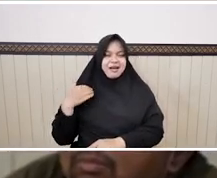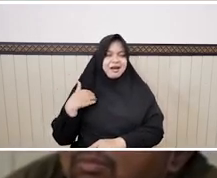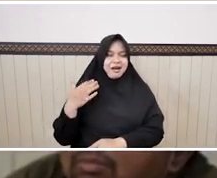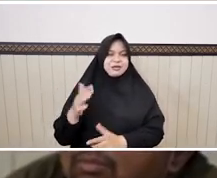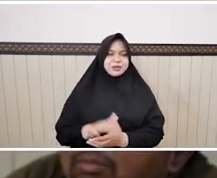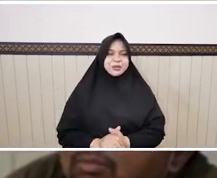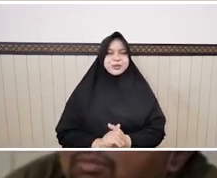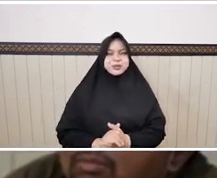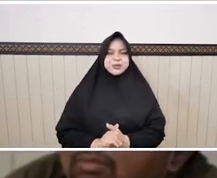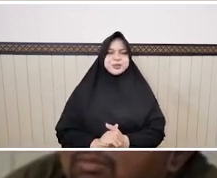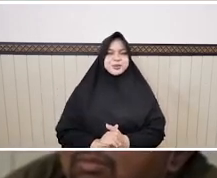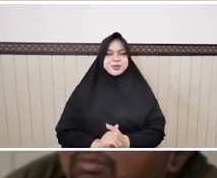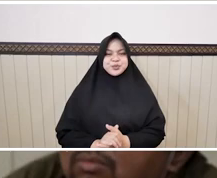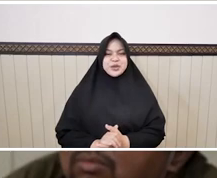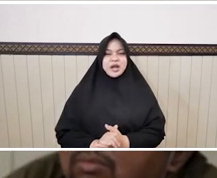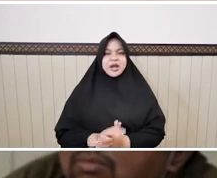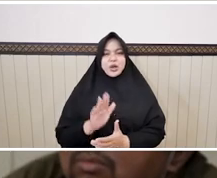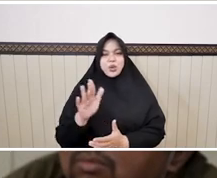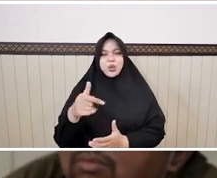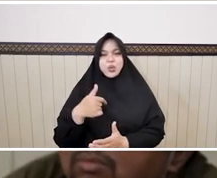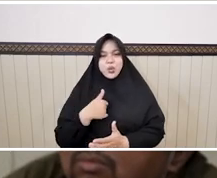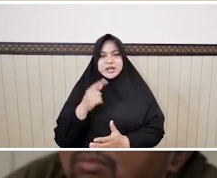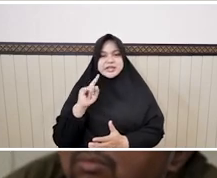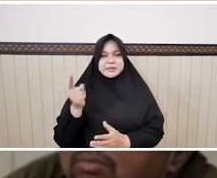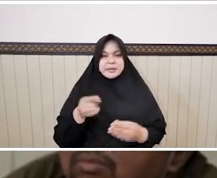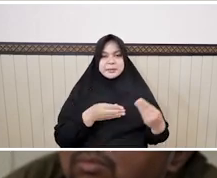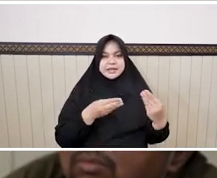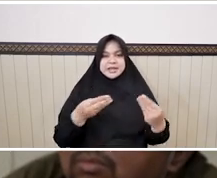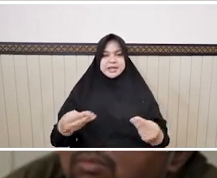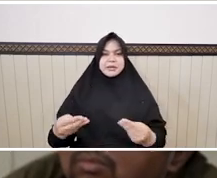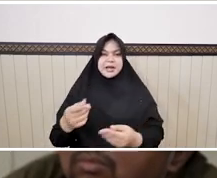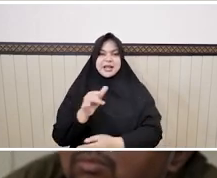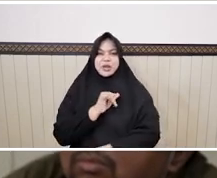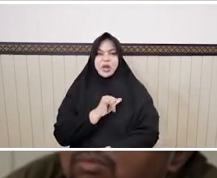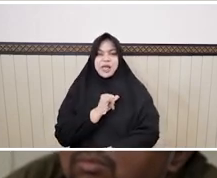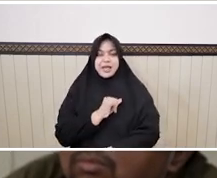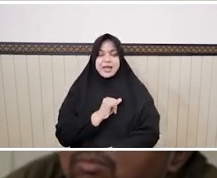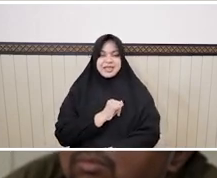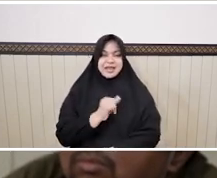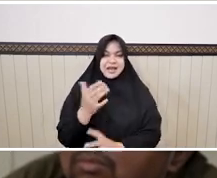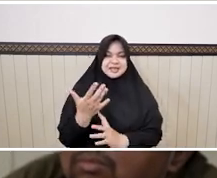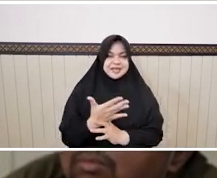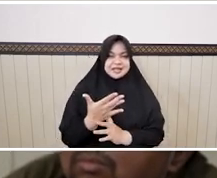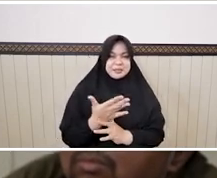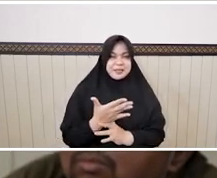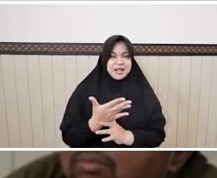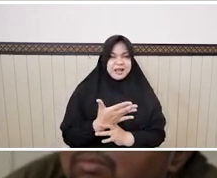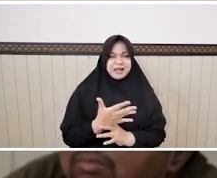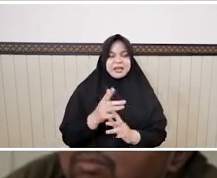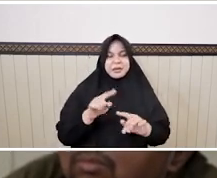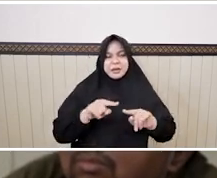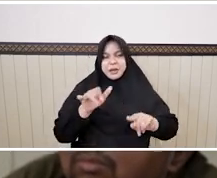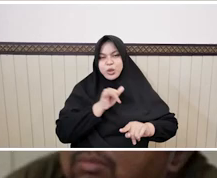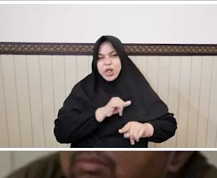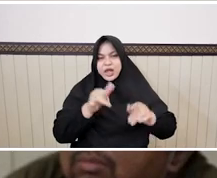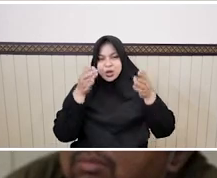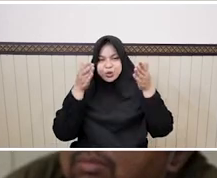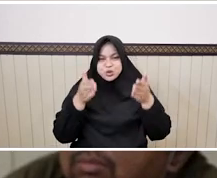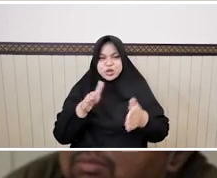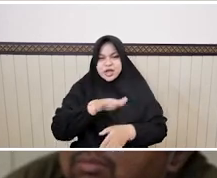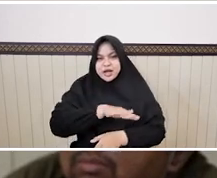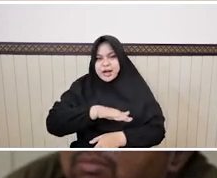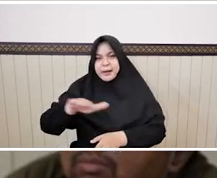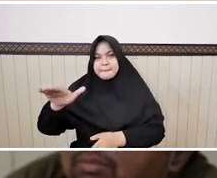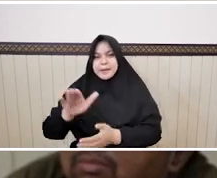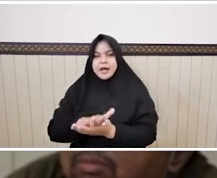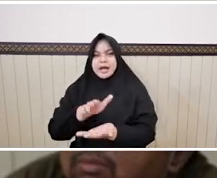menyediakan toilet yang aksesibel tapi bahasanya toilet yang khusus gitu ya Ramdhan